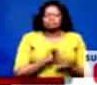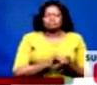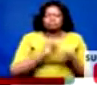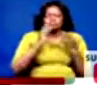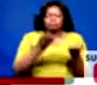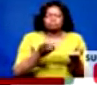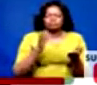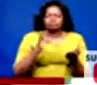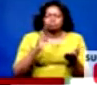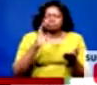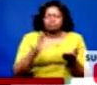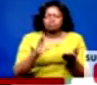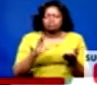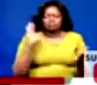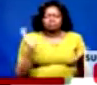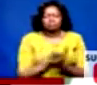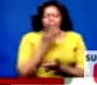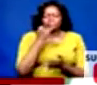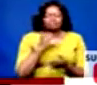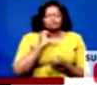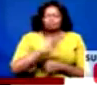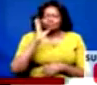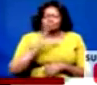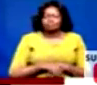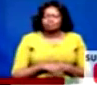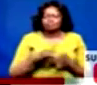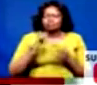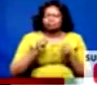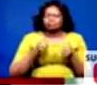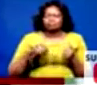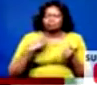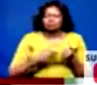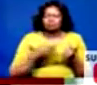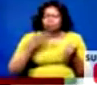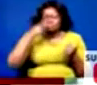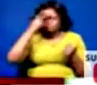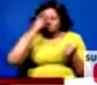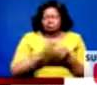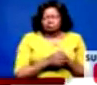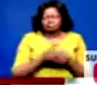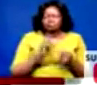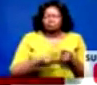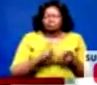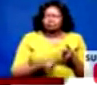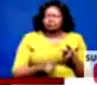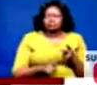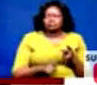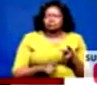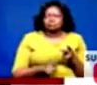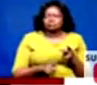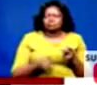CBC, tunaomba itolewe, manake it's so expensive, especially for us the parents. Na ningeomba